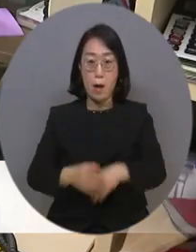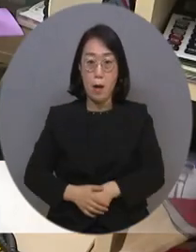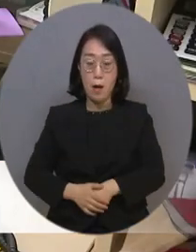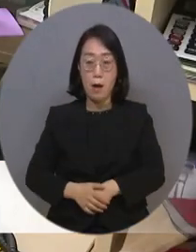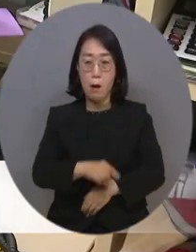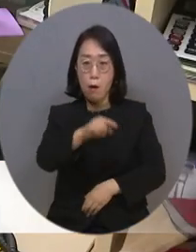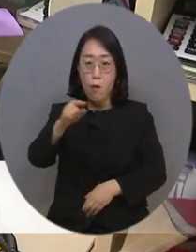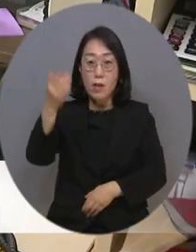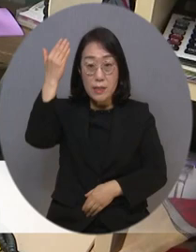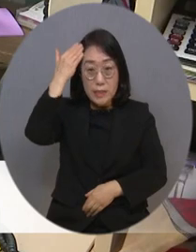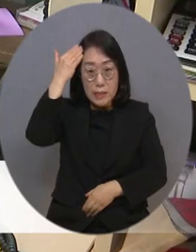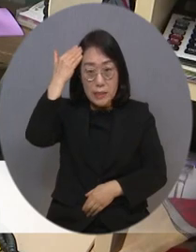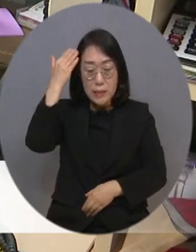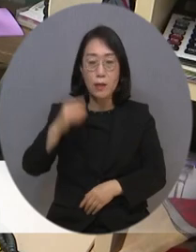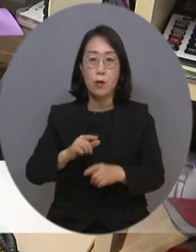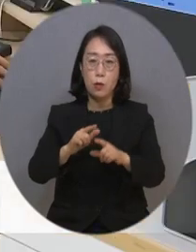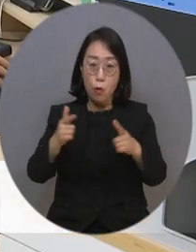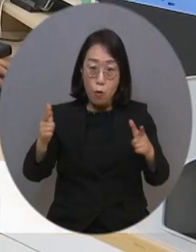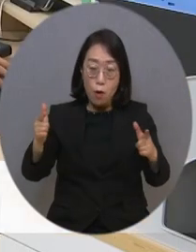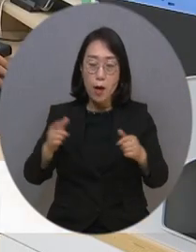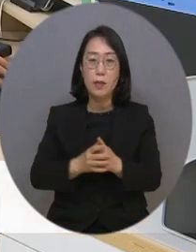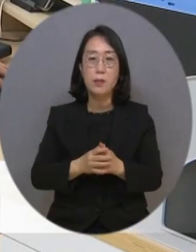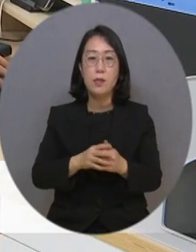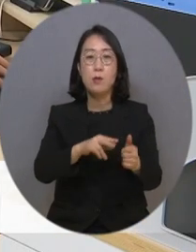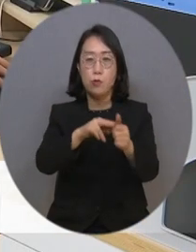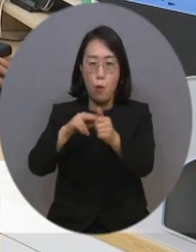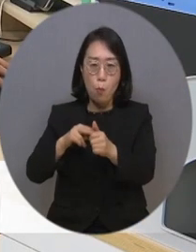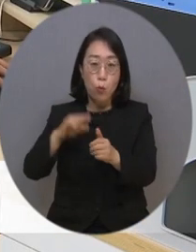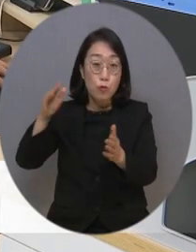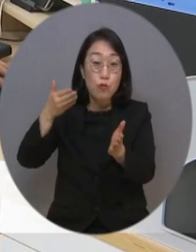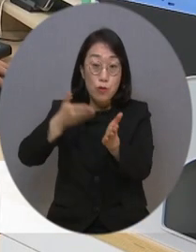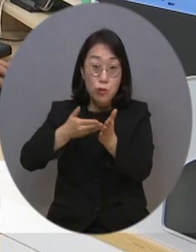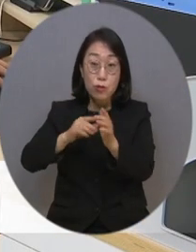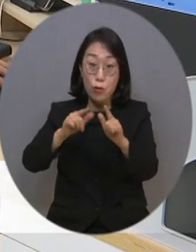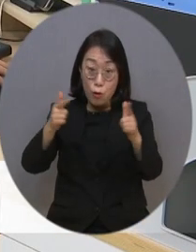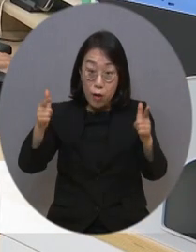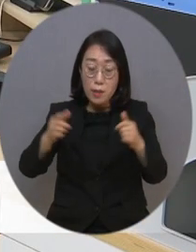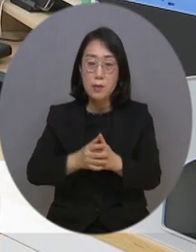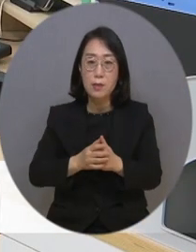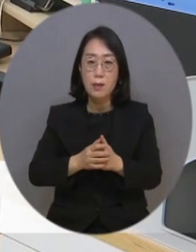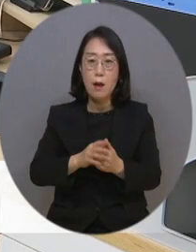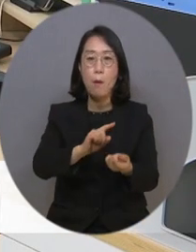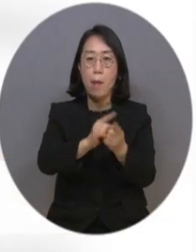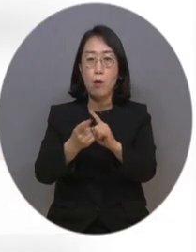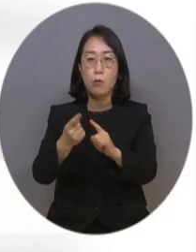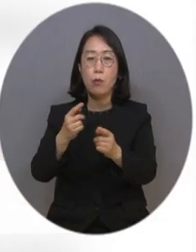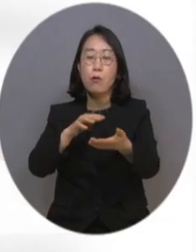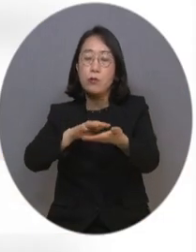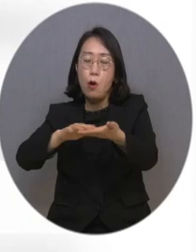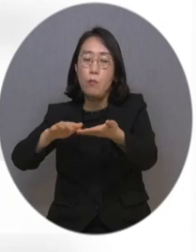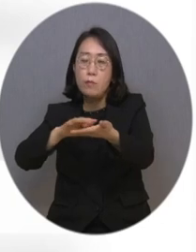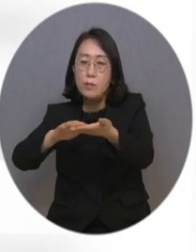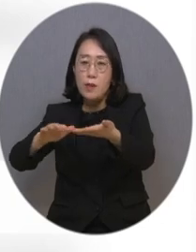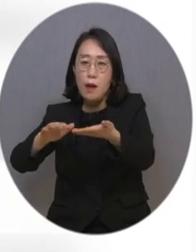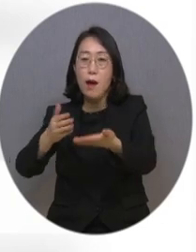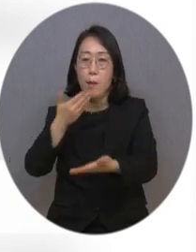다양한 지식재산 정책과 제도 보도자료 등을 점자 파일로 변환해 제공합니다 사용방법은